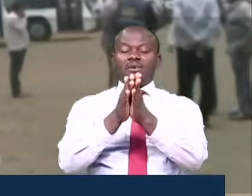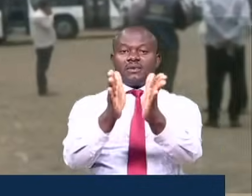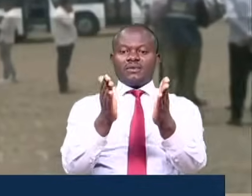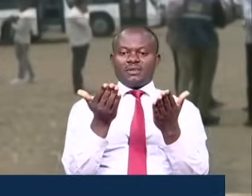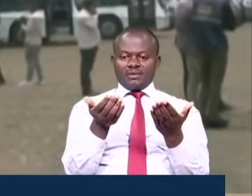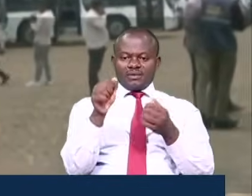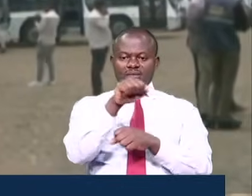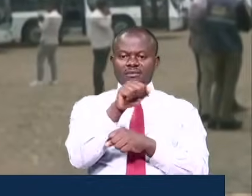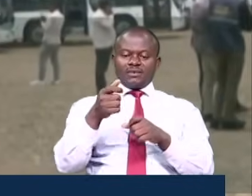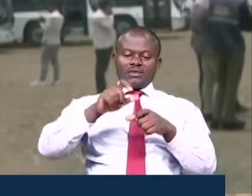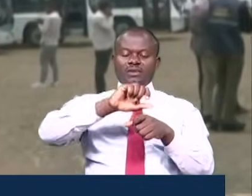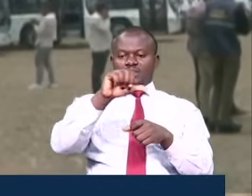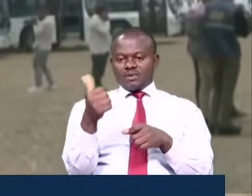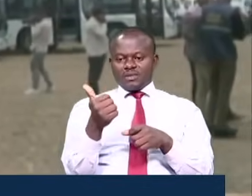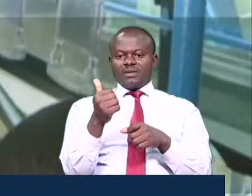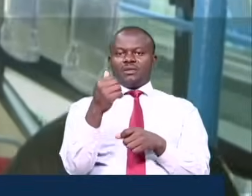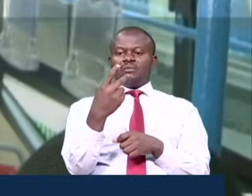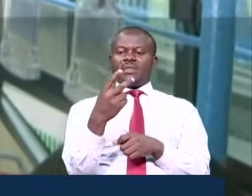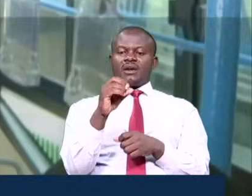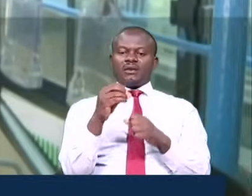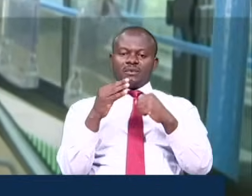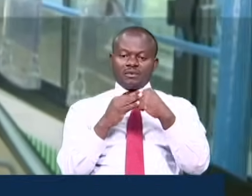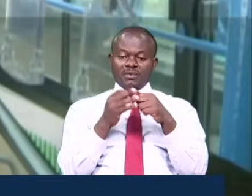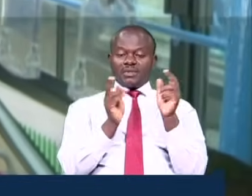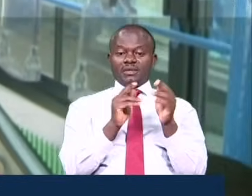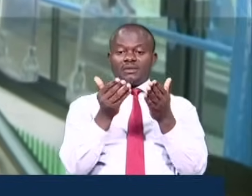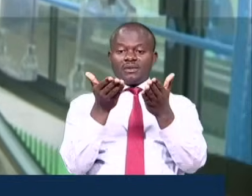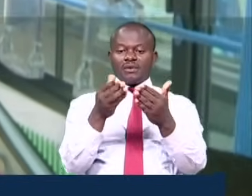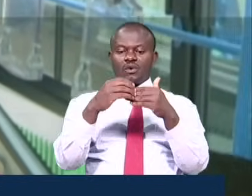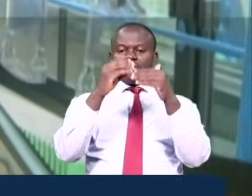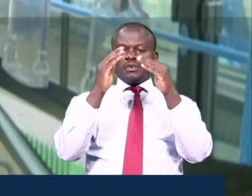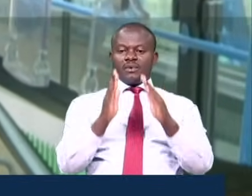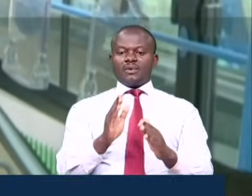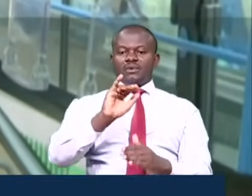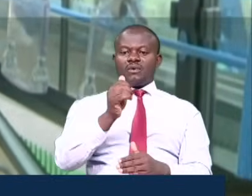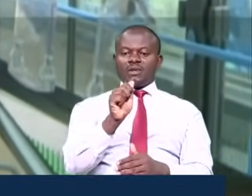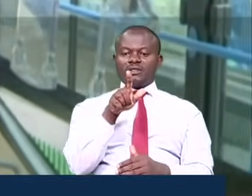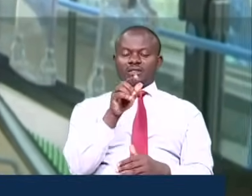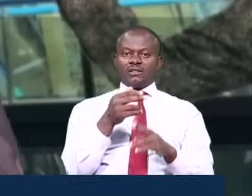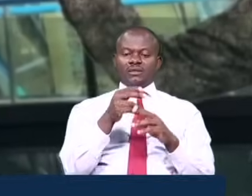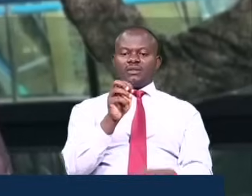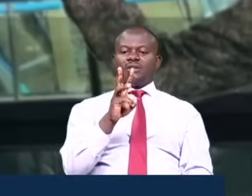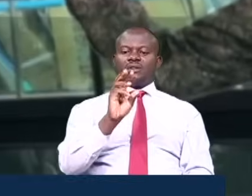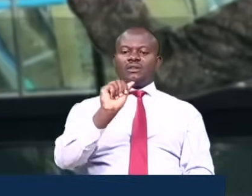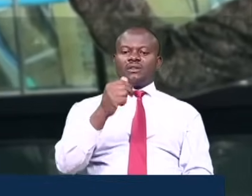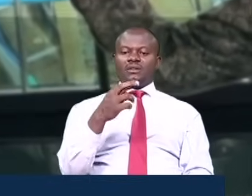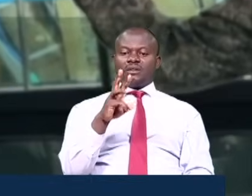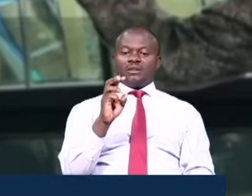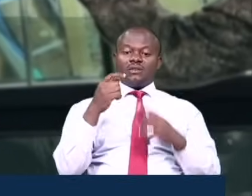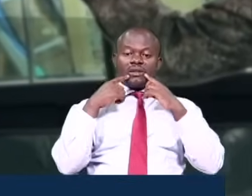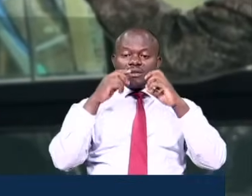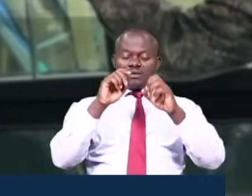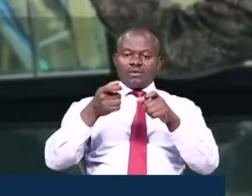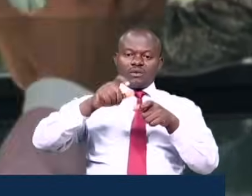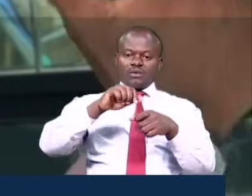izi ziyongereye ku zindi 208 zari zisanzwe zihari umuyobozi wa Jali Transport Twahirwa Inosa avuga ko uko